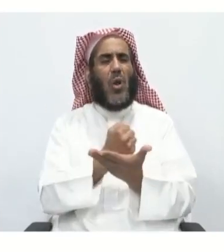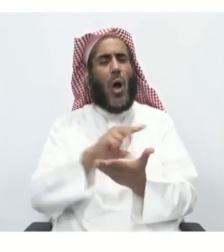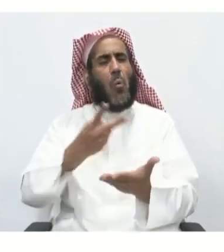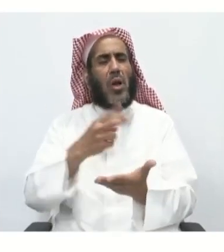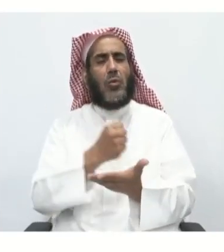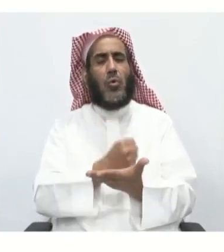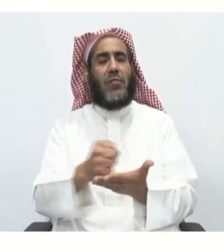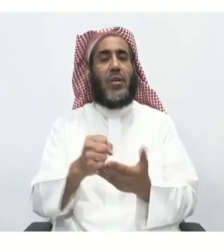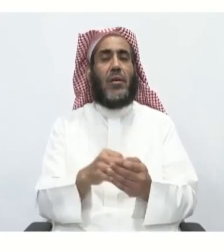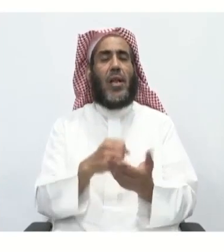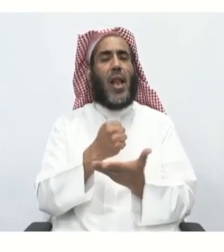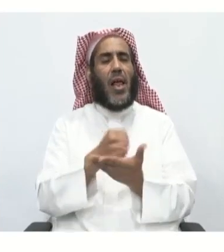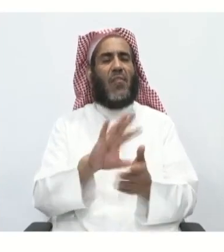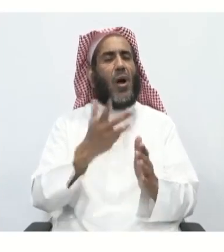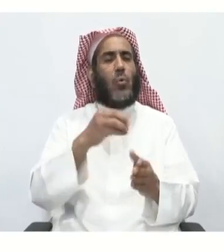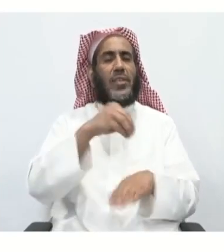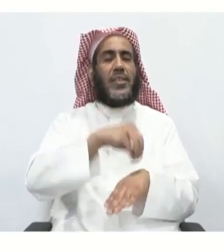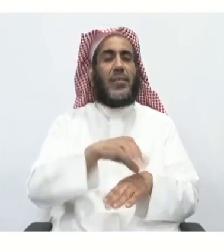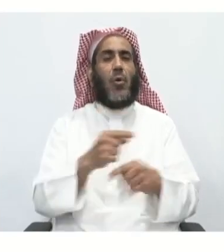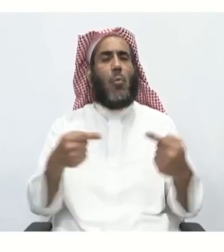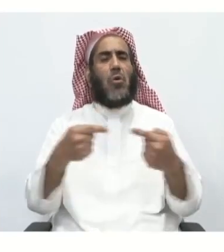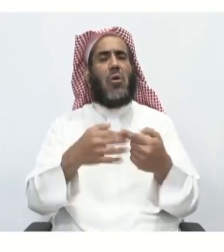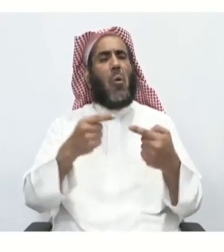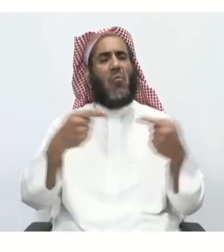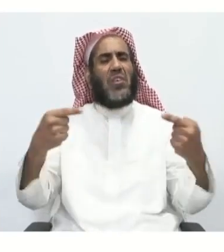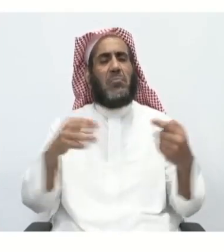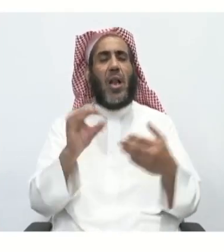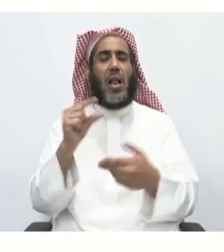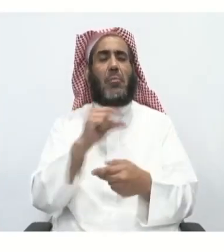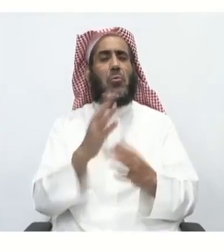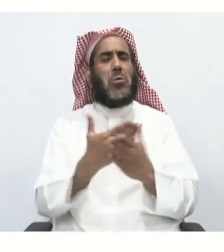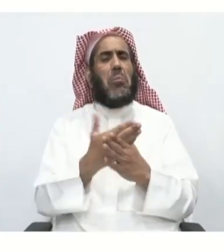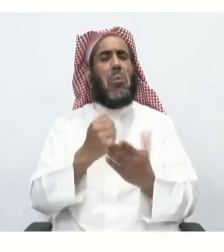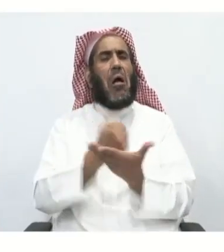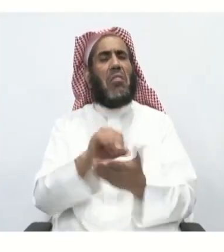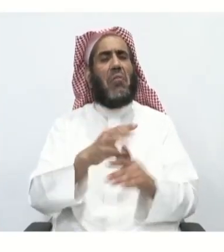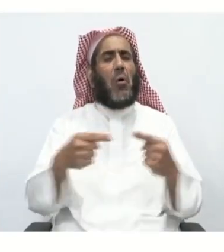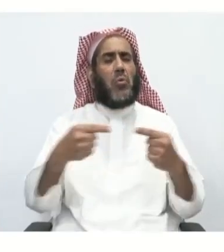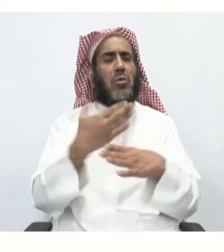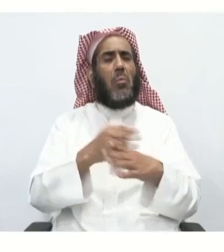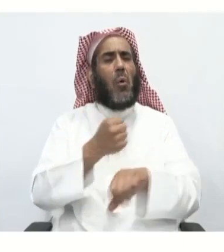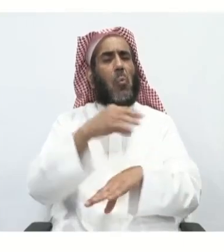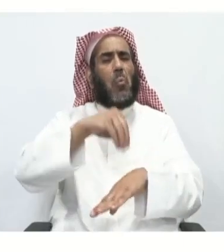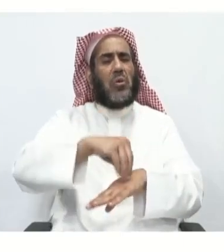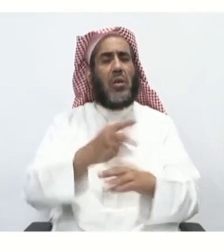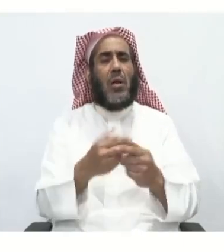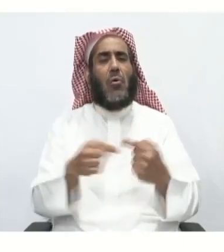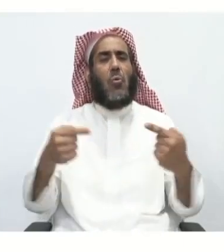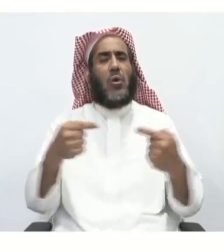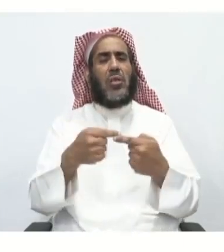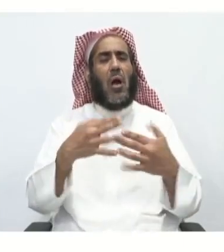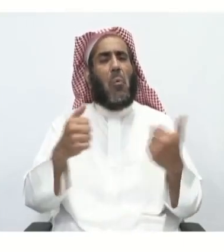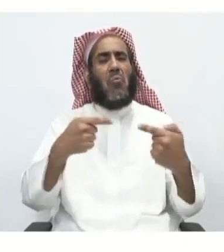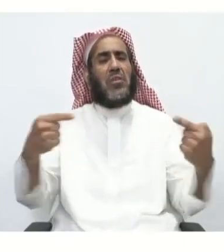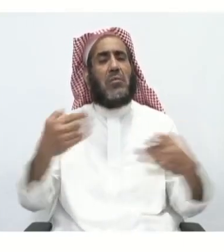هو الحذف والزياده هو الهدف وما يوصل ايضا وما يفصل من الكلمات ثم تعلل زياده الحروف او حذف فيها من الكلمه ووصل الكلمات او او